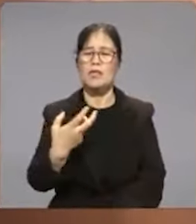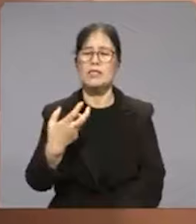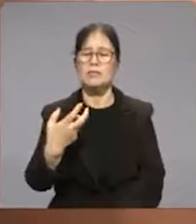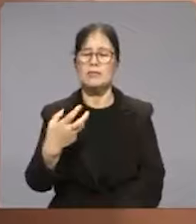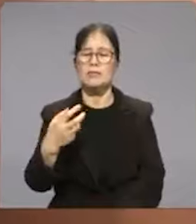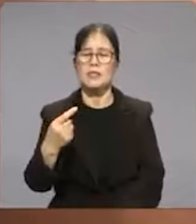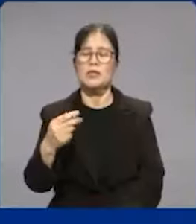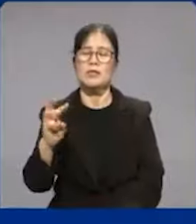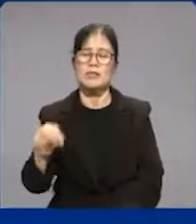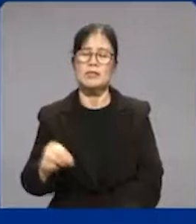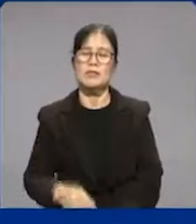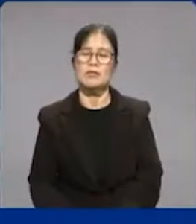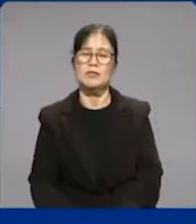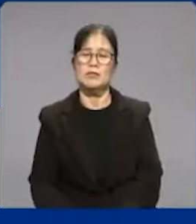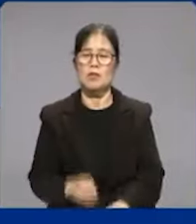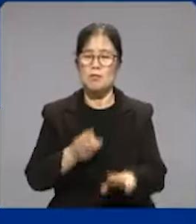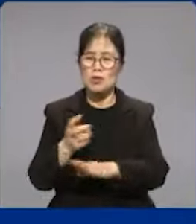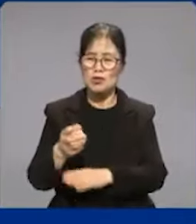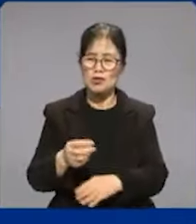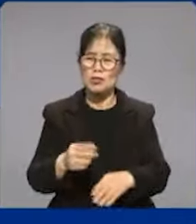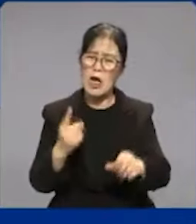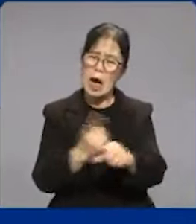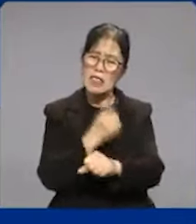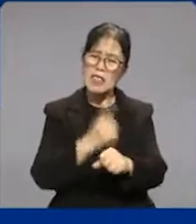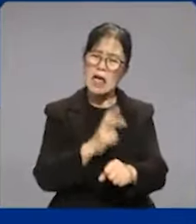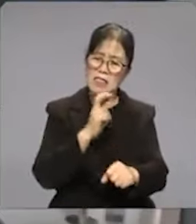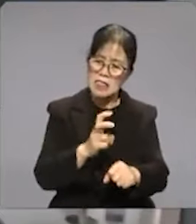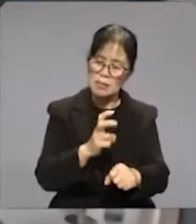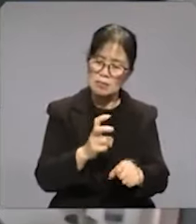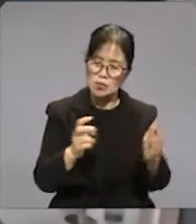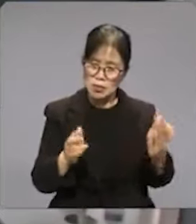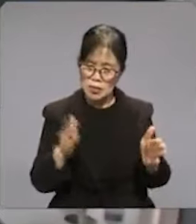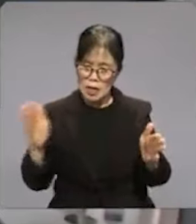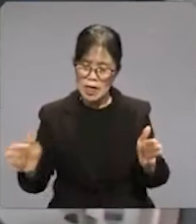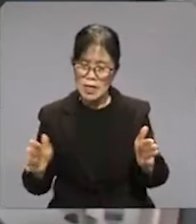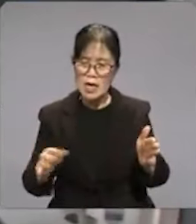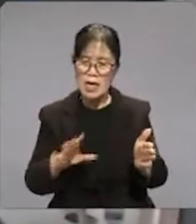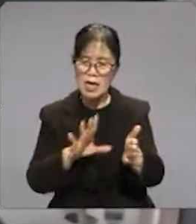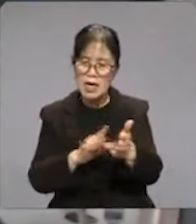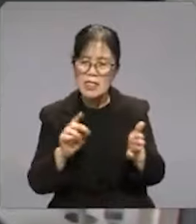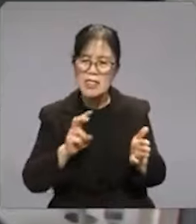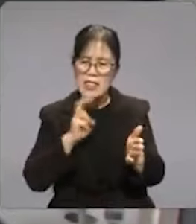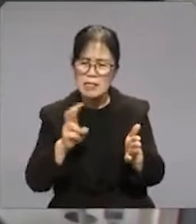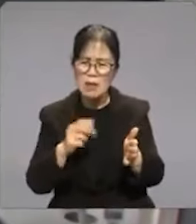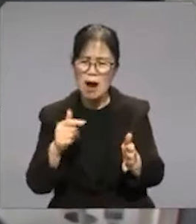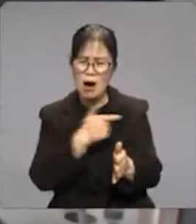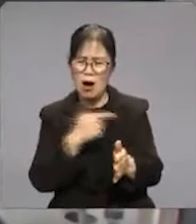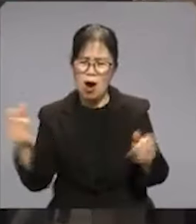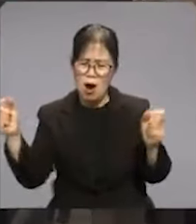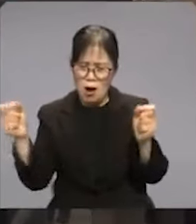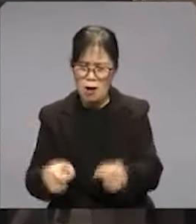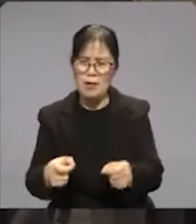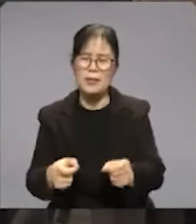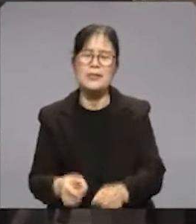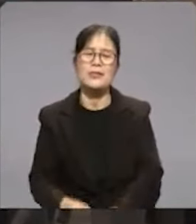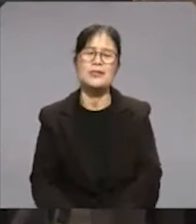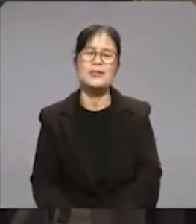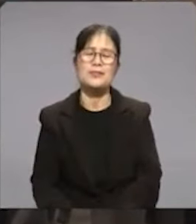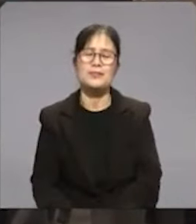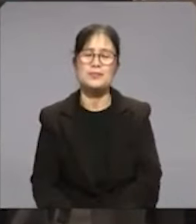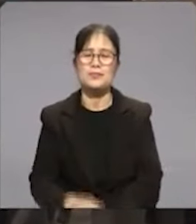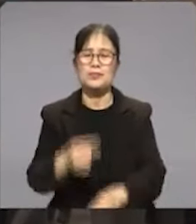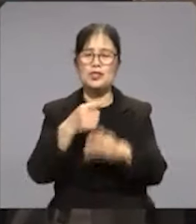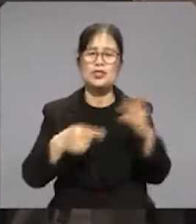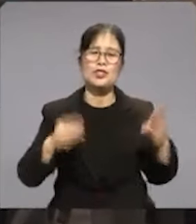180km. 버스로 80분 걸리던 수서와 동탄 사이가 20분으로 크게 단축됩니다.